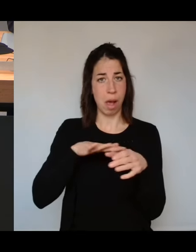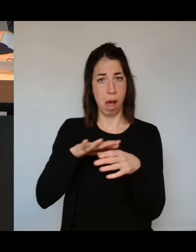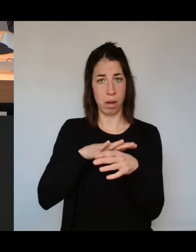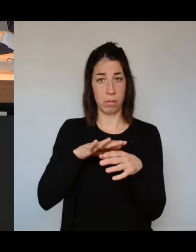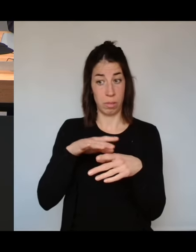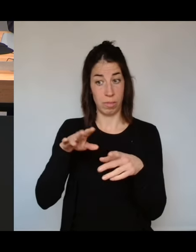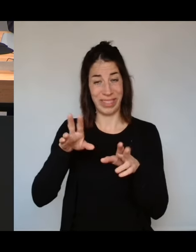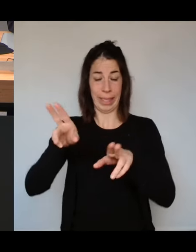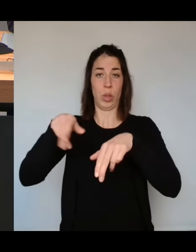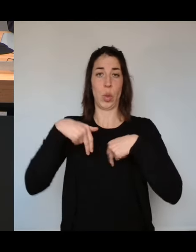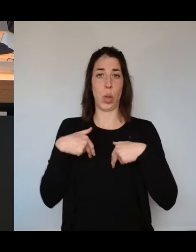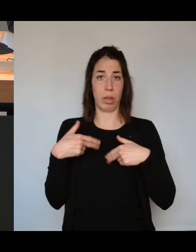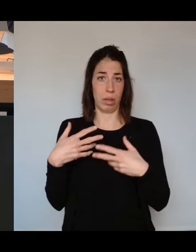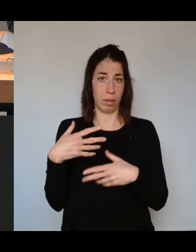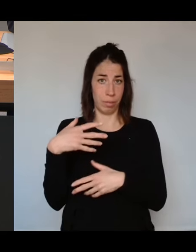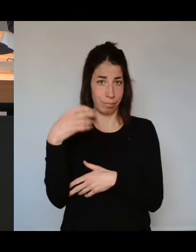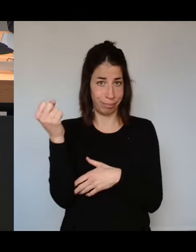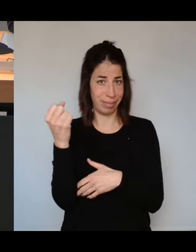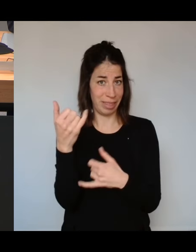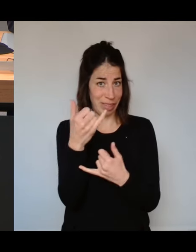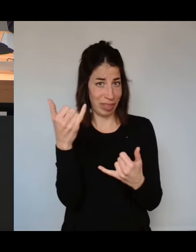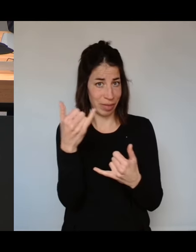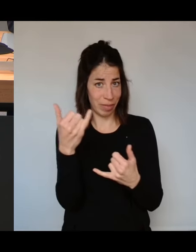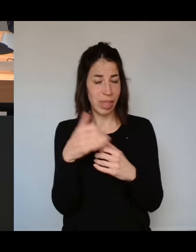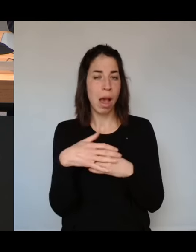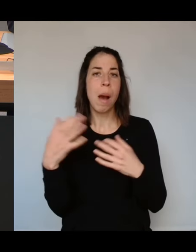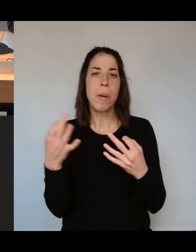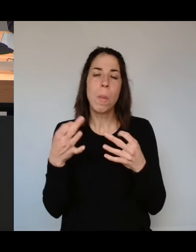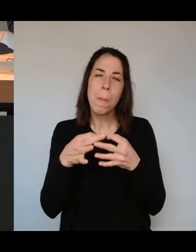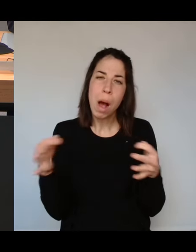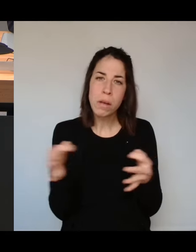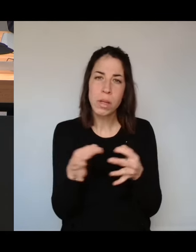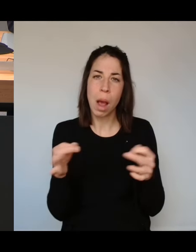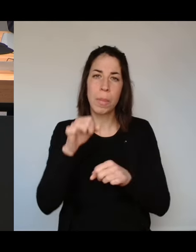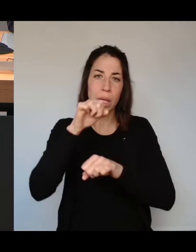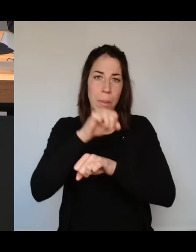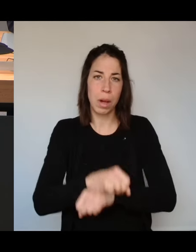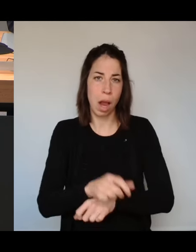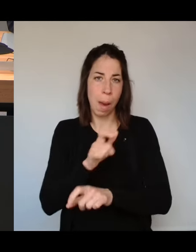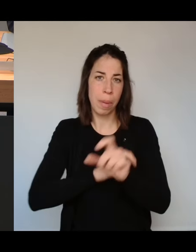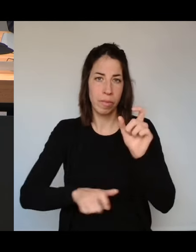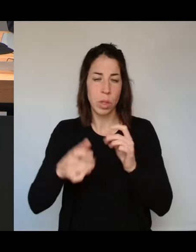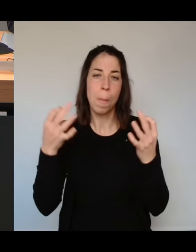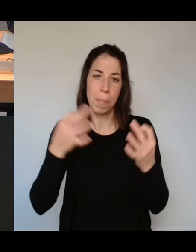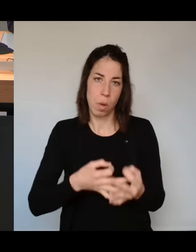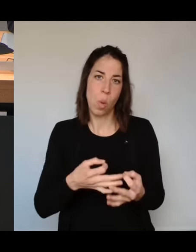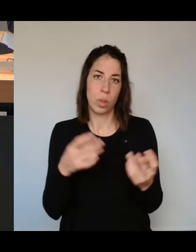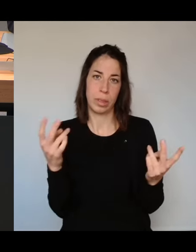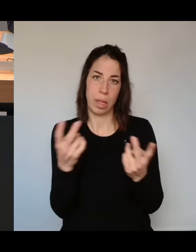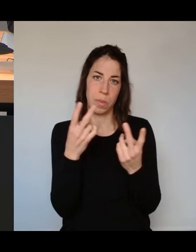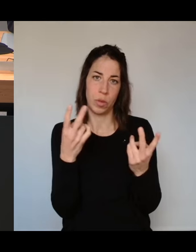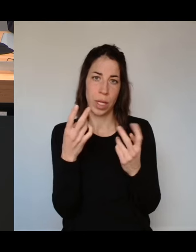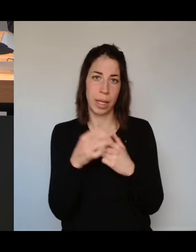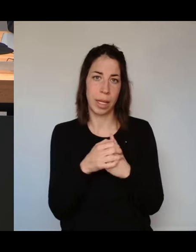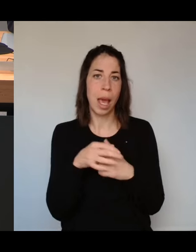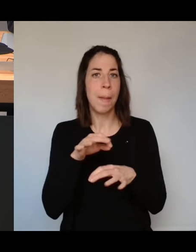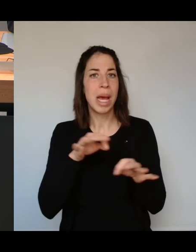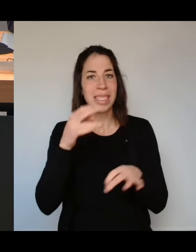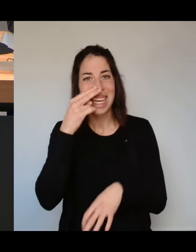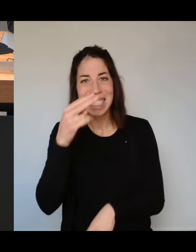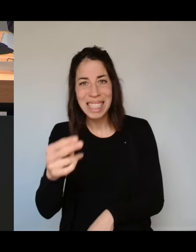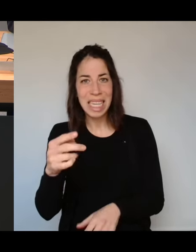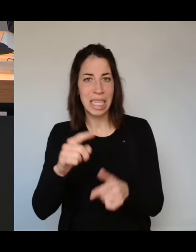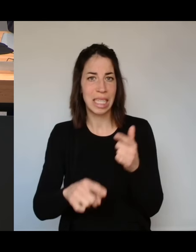städtebauliche Kriminalprävention. Das betrifft bessere Beleuchtung, verbesserte Sichtachsen, Pflanzenschnitt, intensive